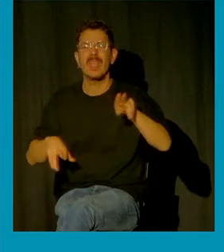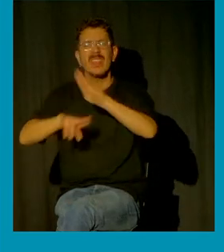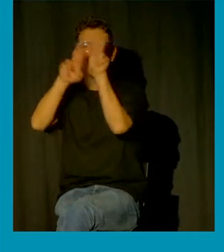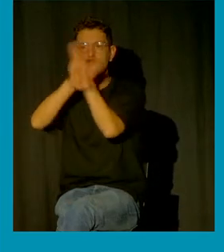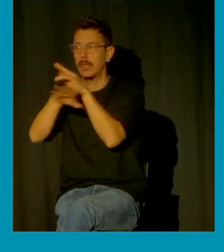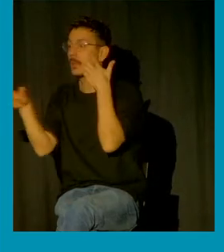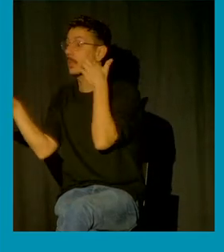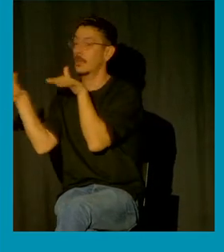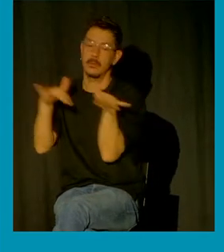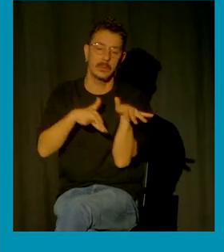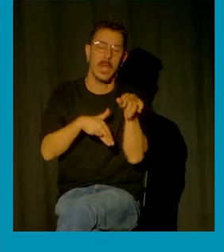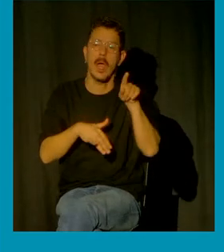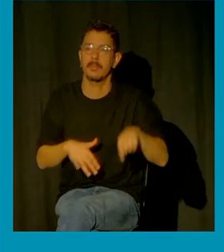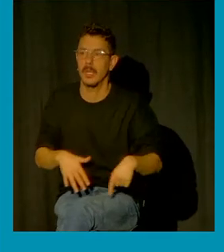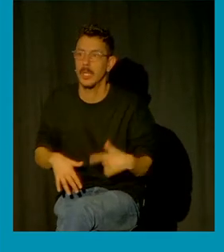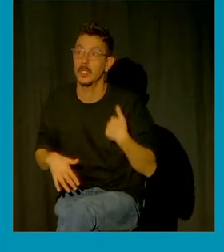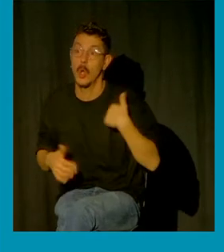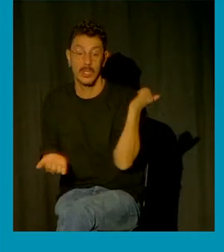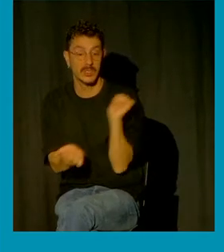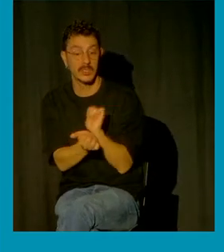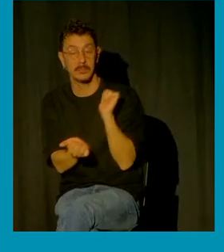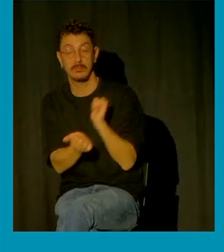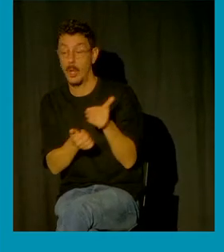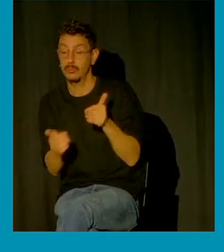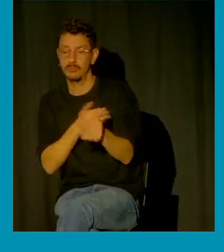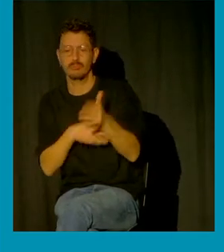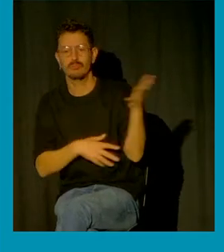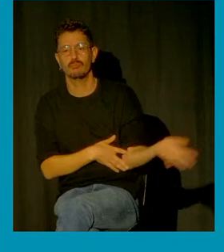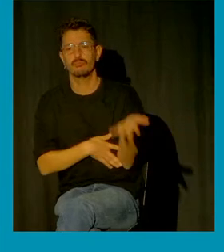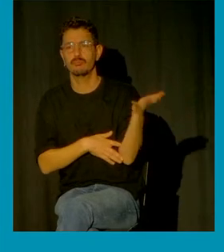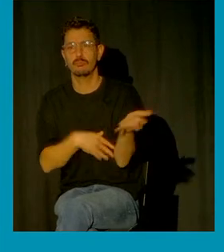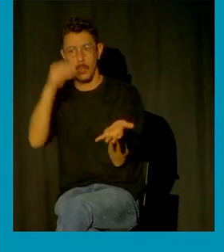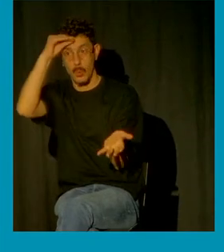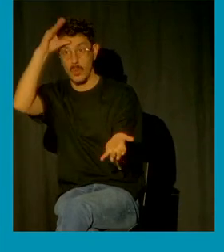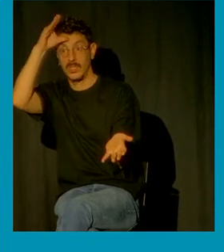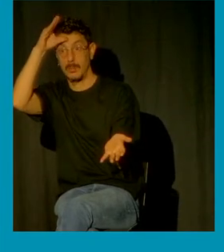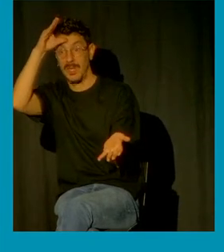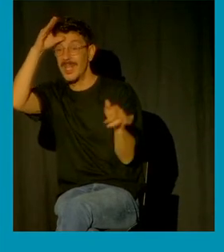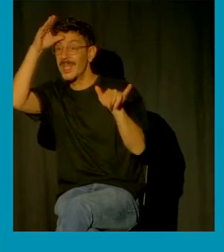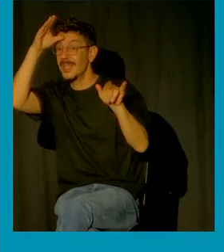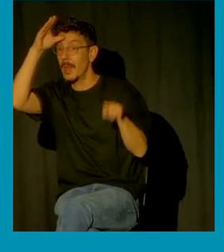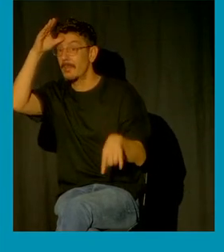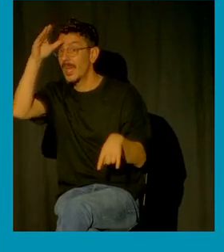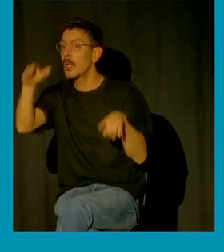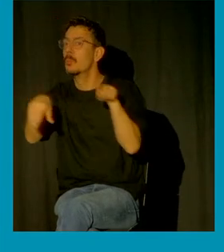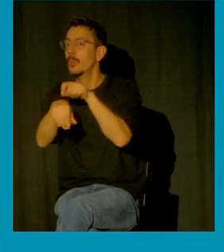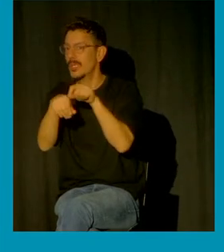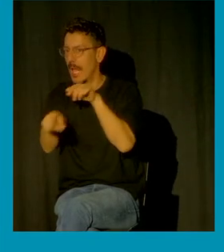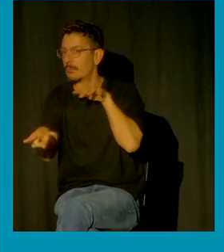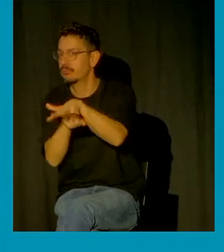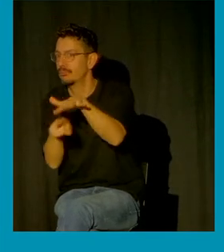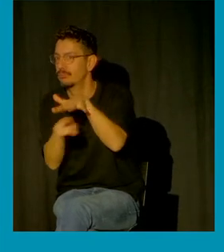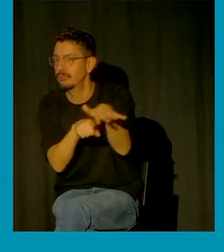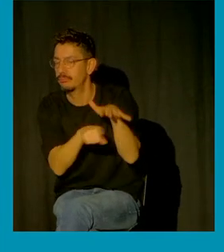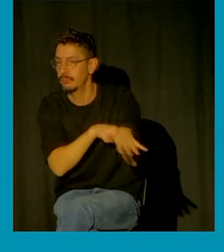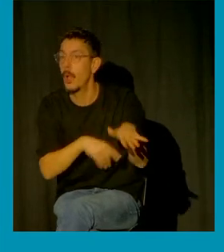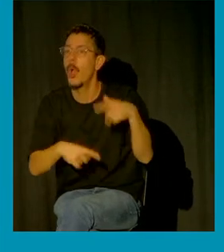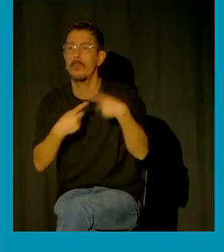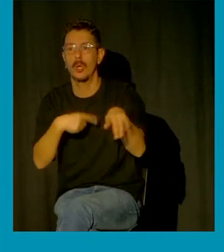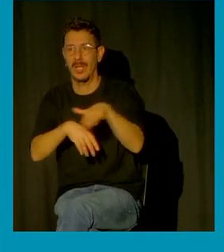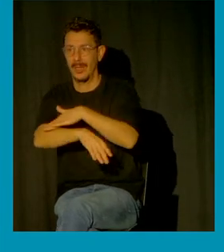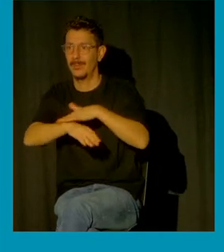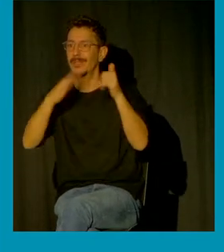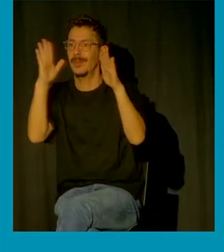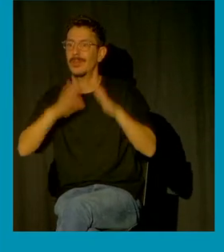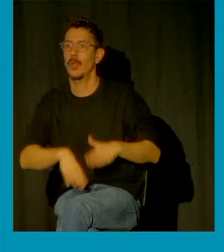i que seguiu produint tot aquesta no només coneixement sinó també incidència política perquè les administracions tenim encara